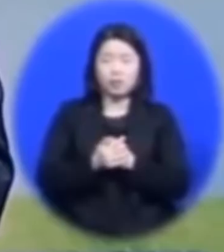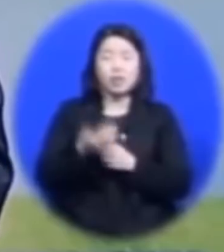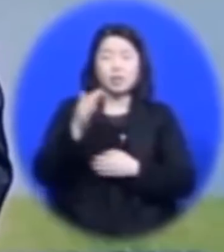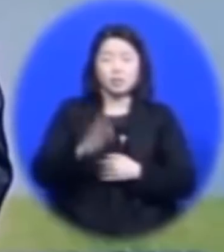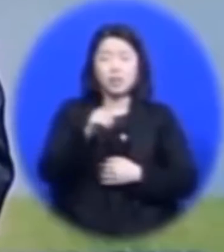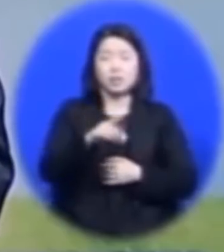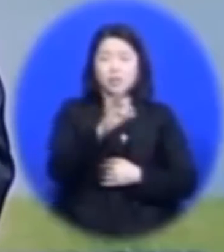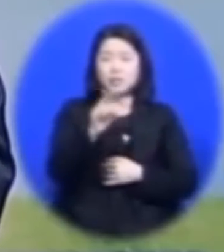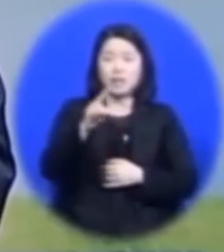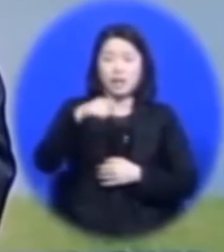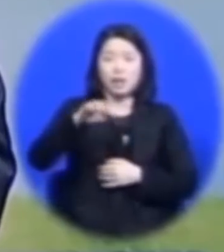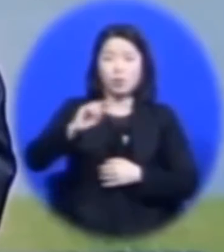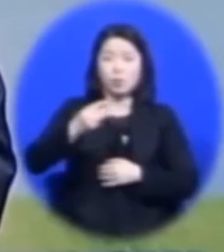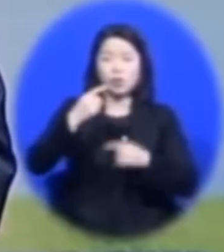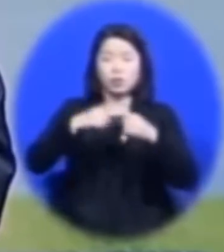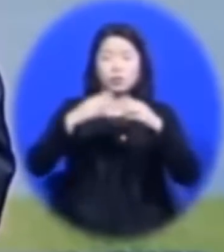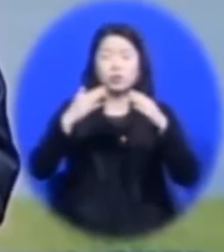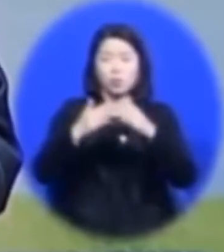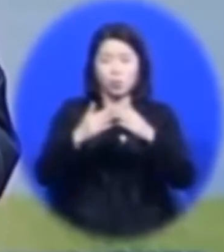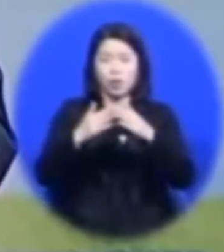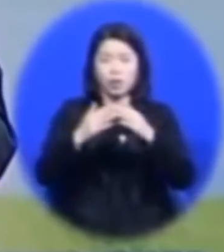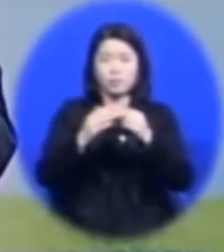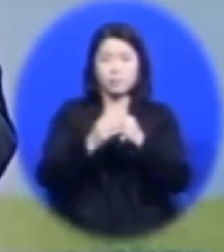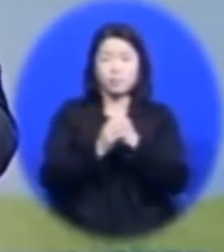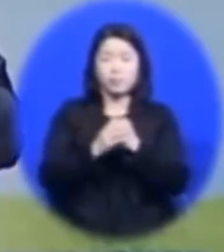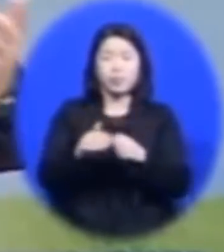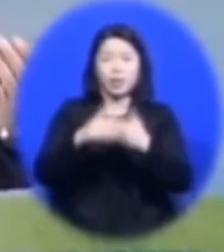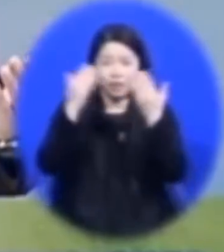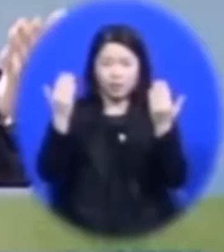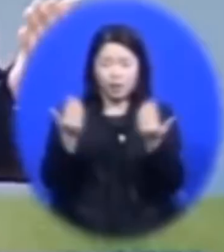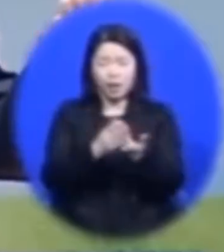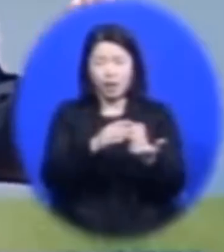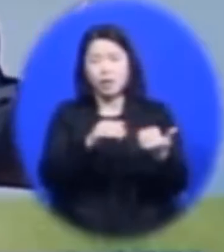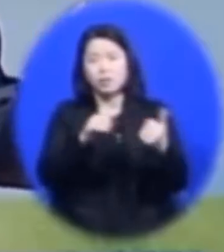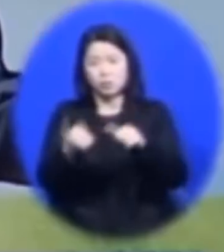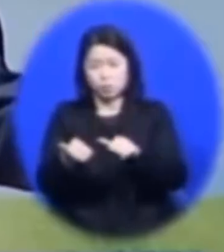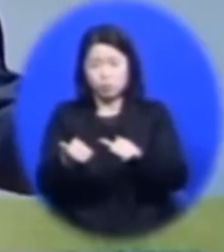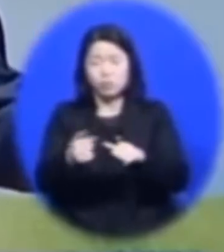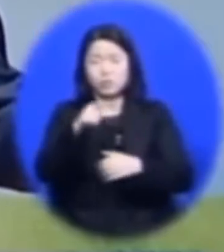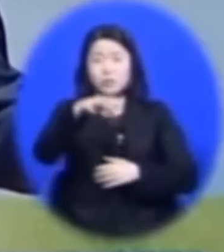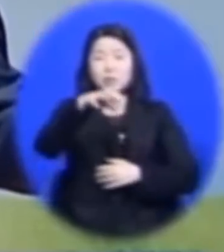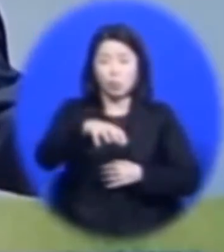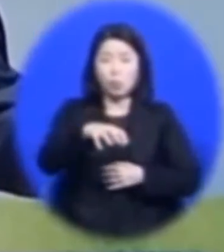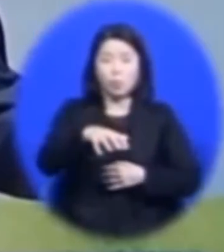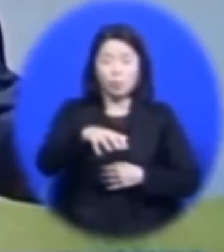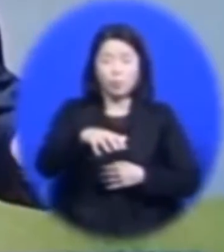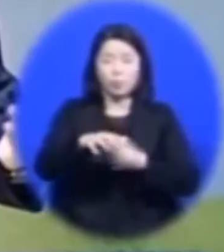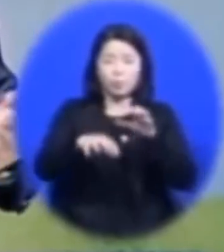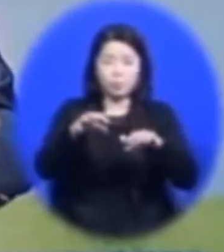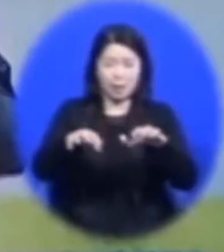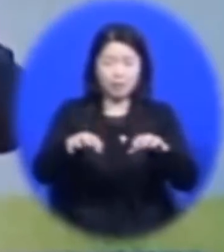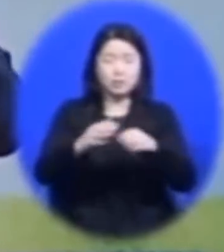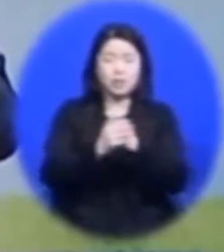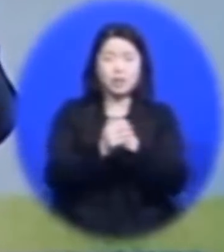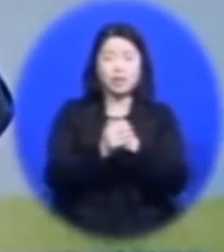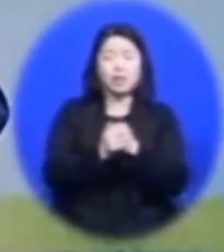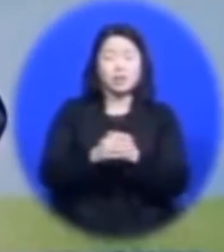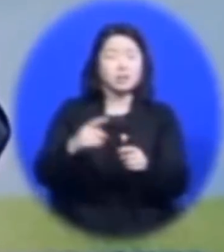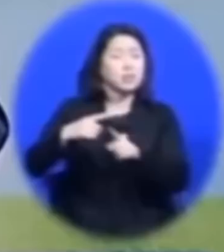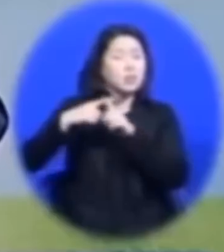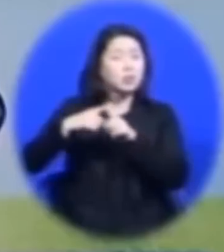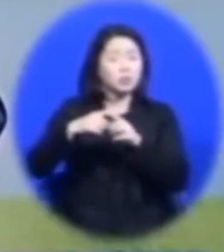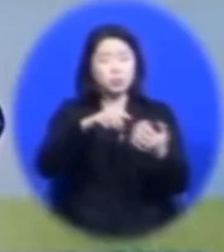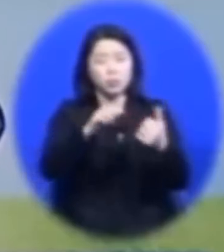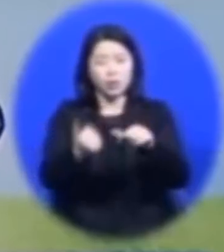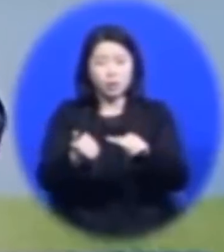그런데 그야 월 교회의 그 다 순조 당한 그 마을의 그 순교하는 것을